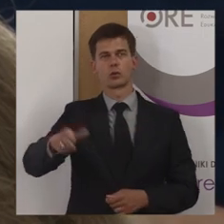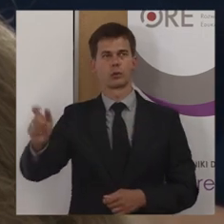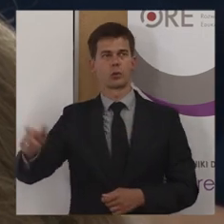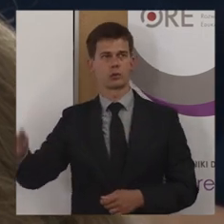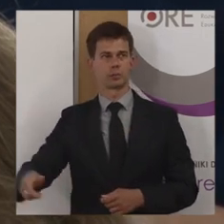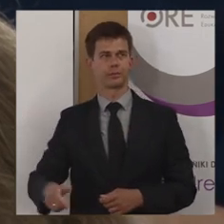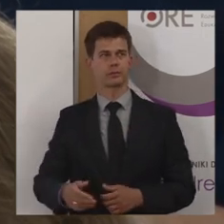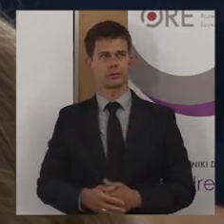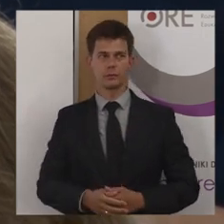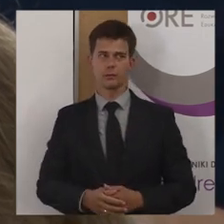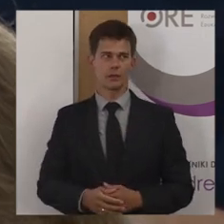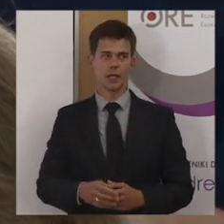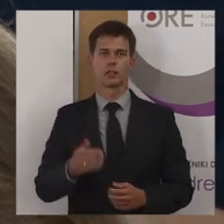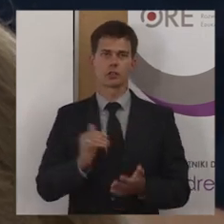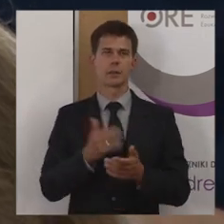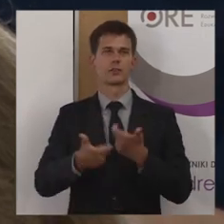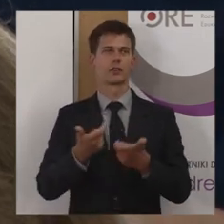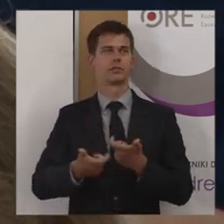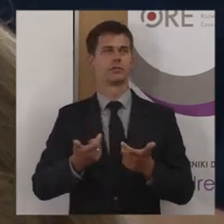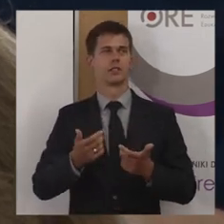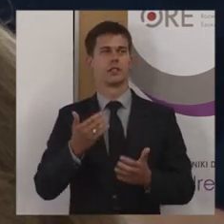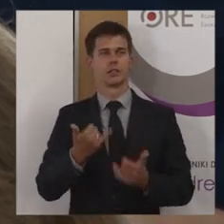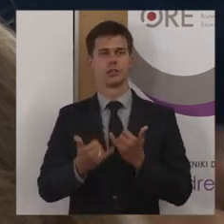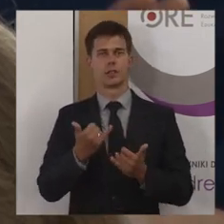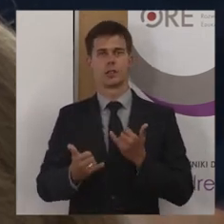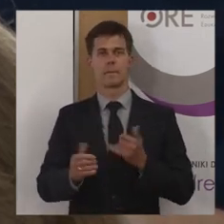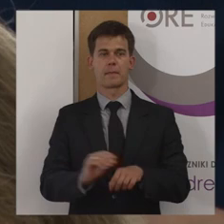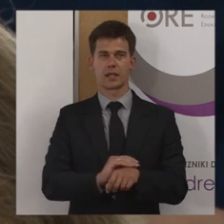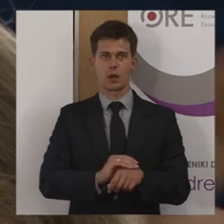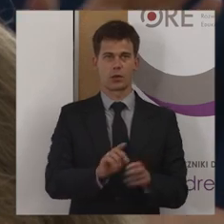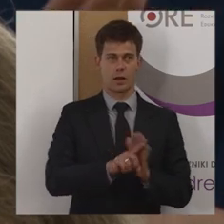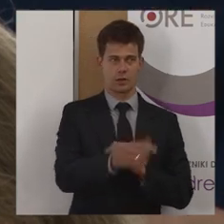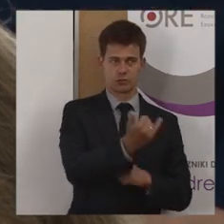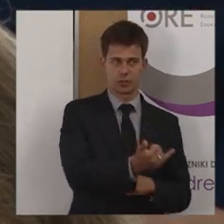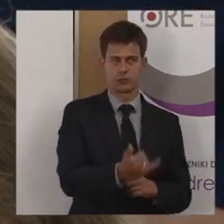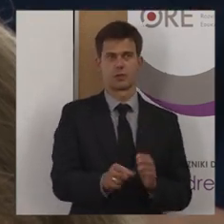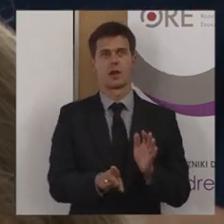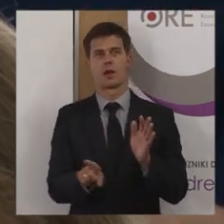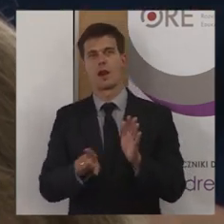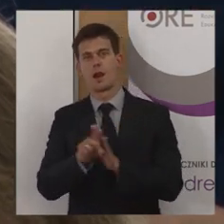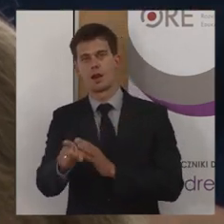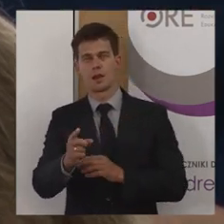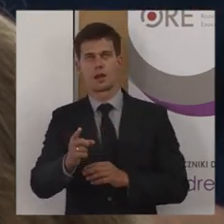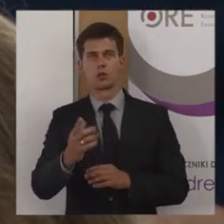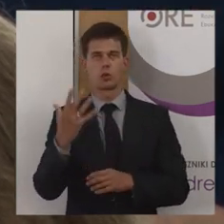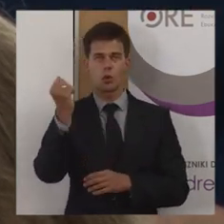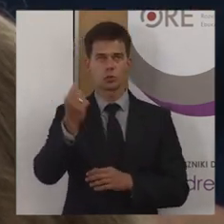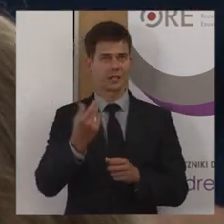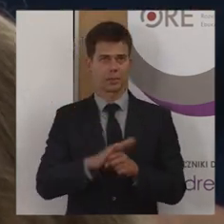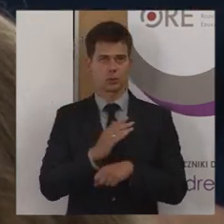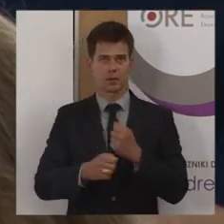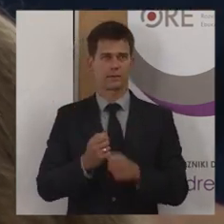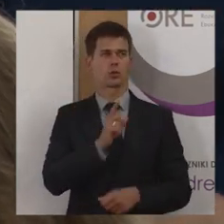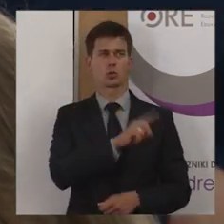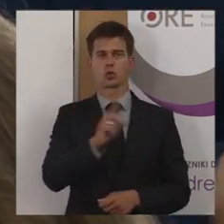tak ogólnodostępny. Jestem za tym, żeby materiały zarówno dla dzieci, jak i osób dorosłych, niepełnosprawnych